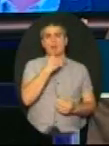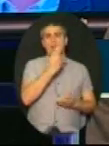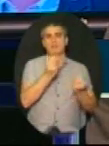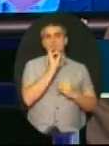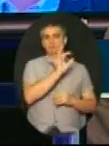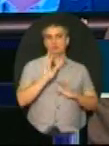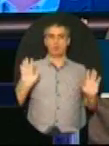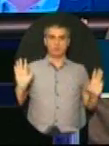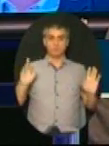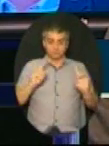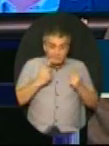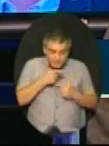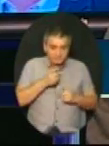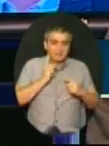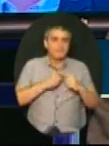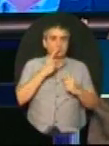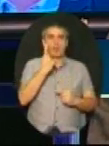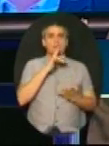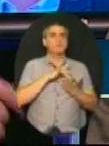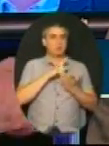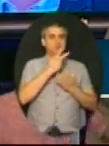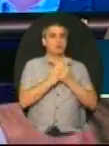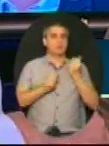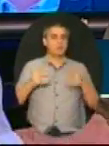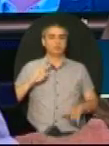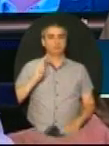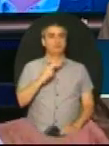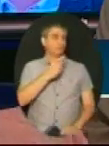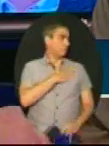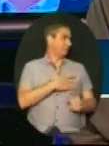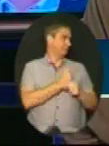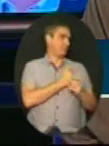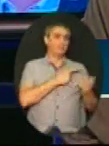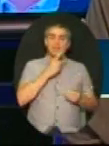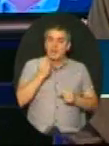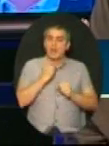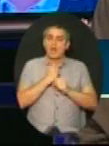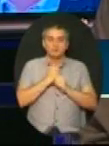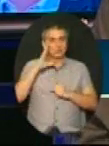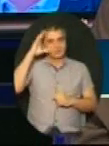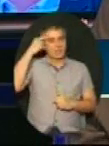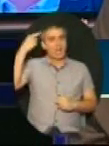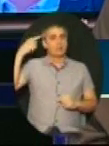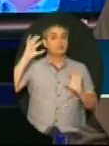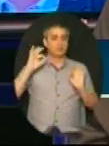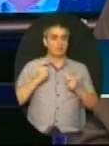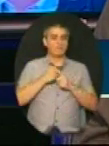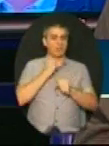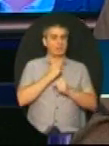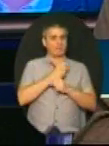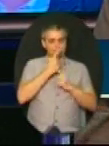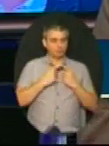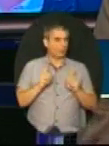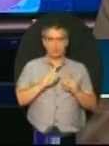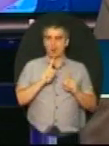דבריו, ובמקרה הזה זה בדיוק אחד המקומות שבהם הם נכשלים שוב ושוב ושוב, לייצר אג'נדה של מפלגת העבודה, שהיא